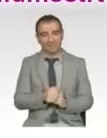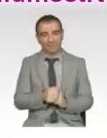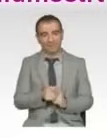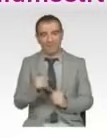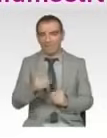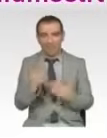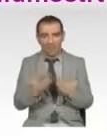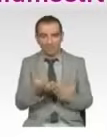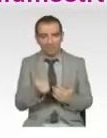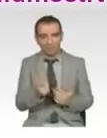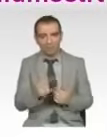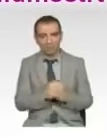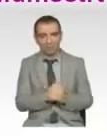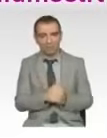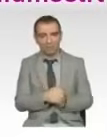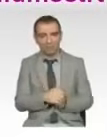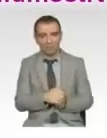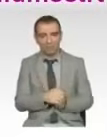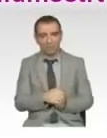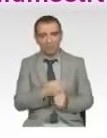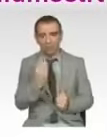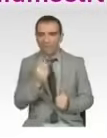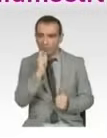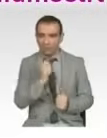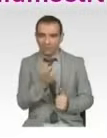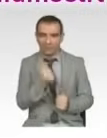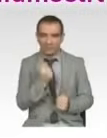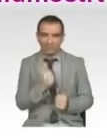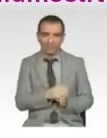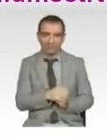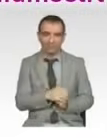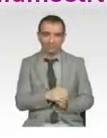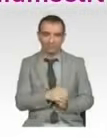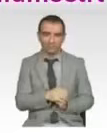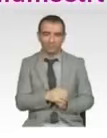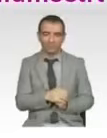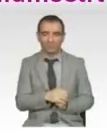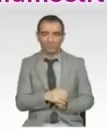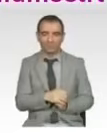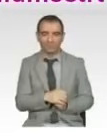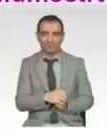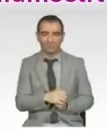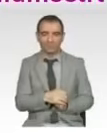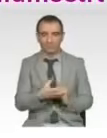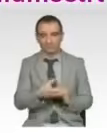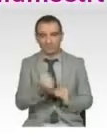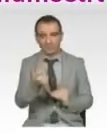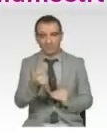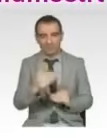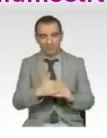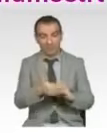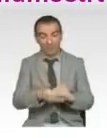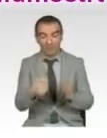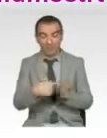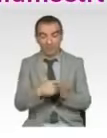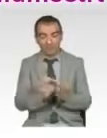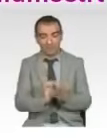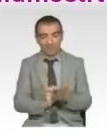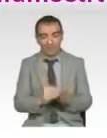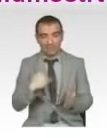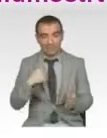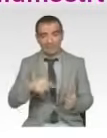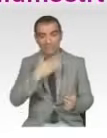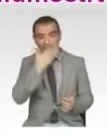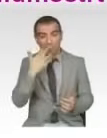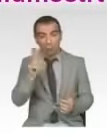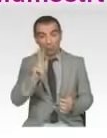hangisini diyorum. Alacaksın? Ben güzel söz alayım. Hapşikarım sen de. Ha? Güzel söz. Al arkana yaz oraya. Bunu da biz